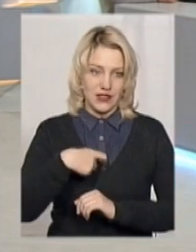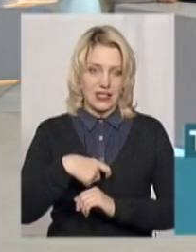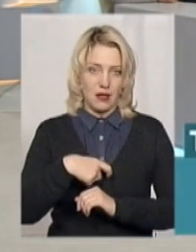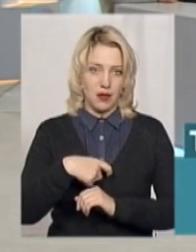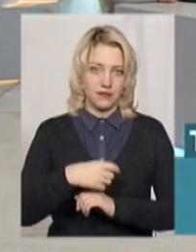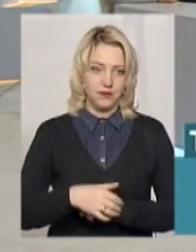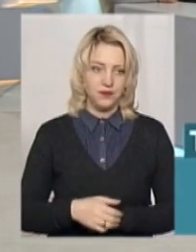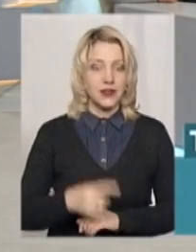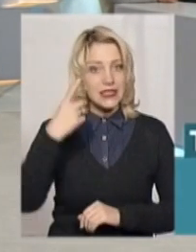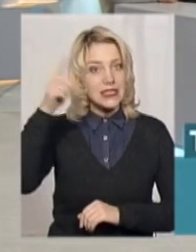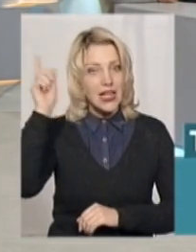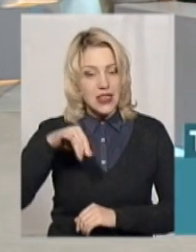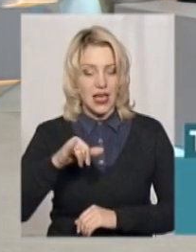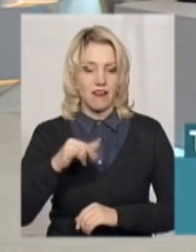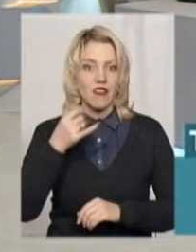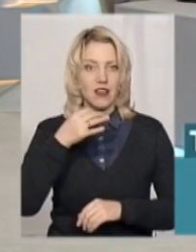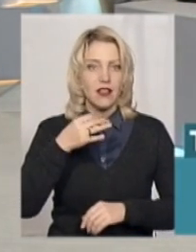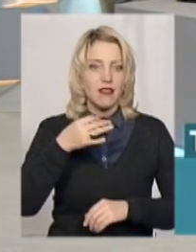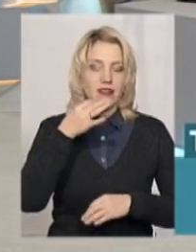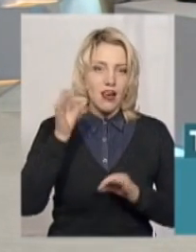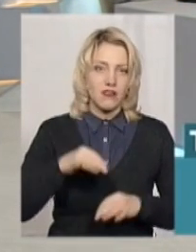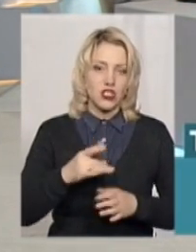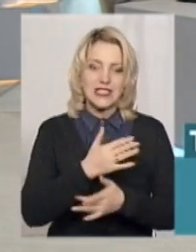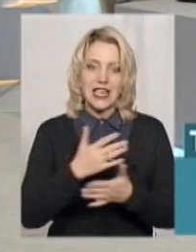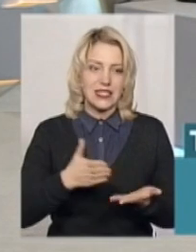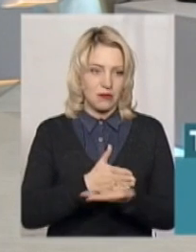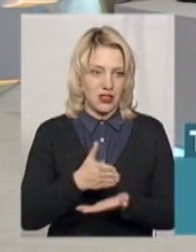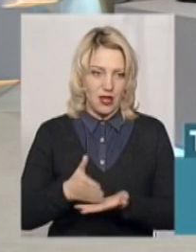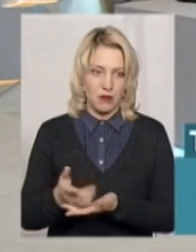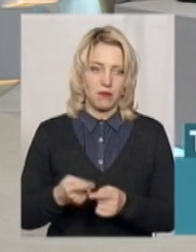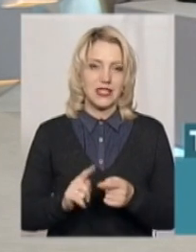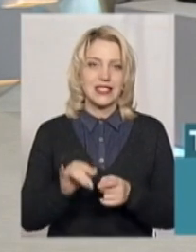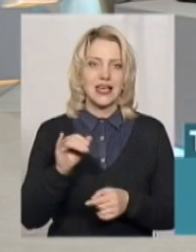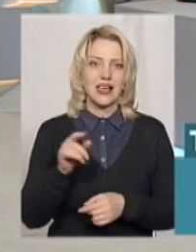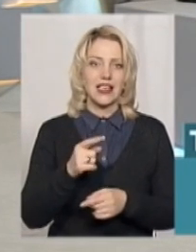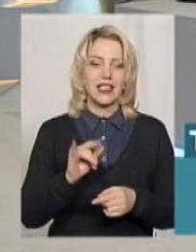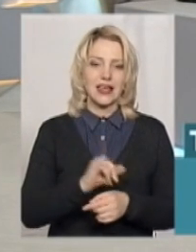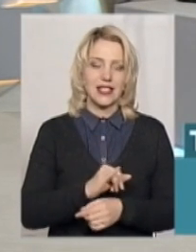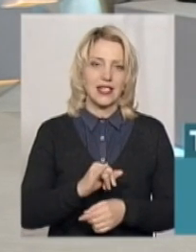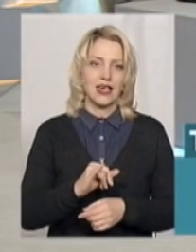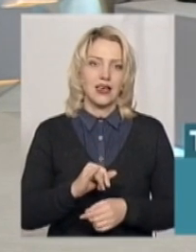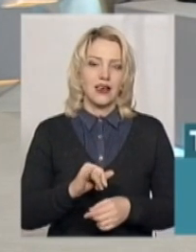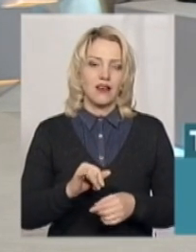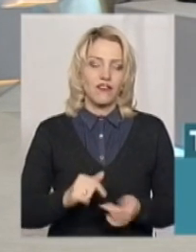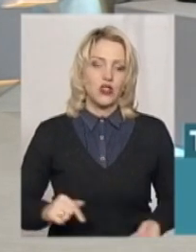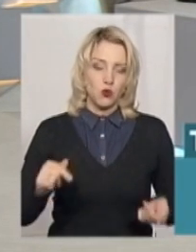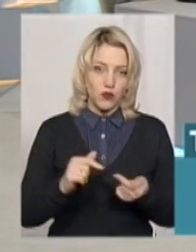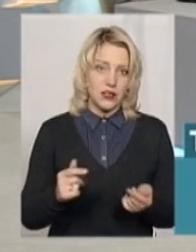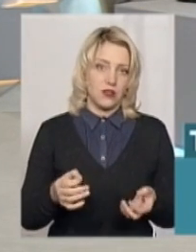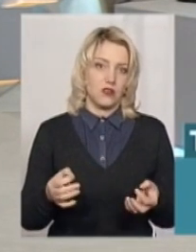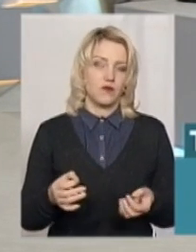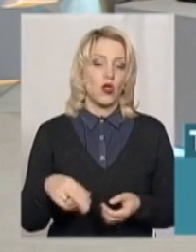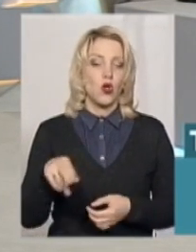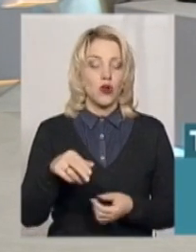вірніше, знання, вміння і навички також за різними напрямками. Це і, ну, відповідно, звичайно,